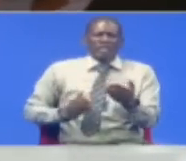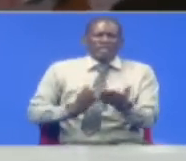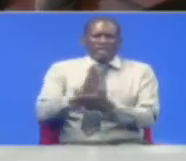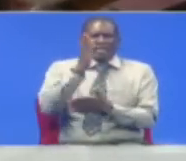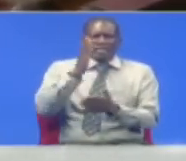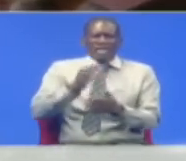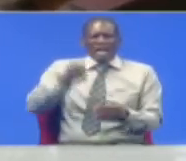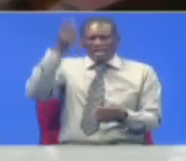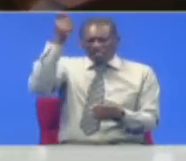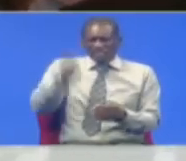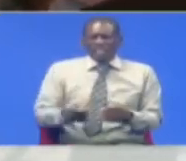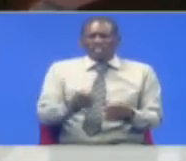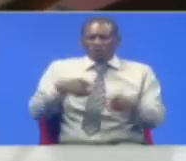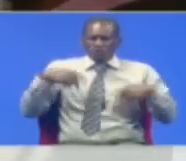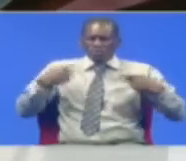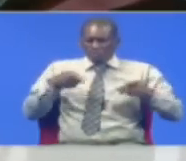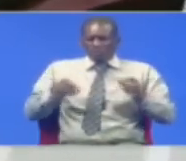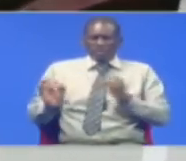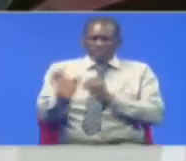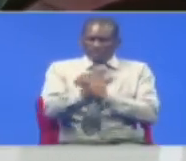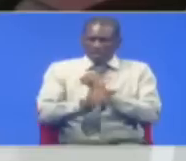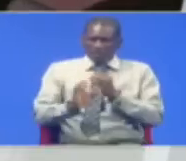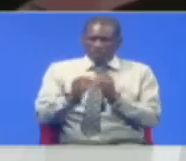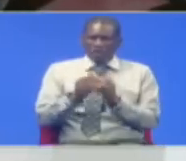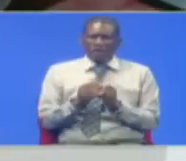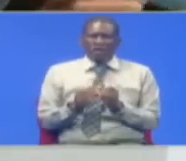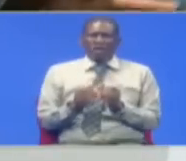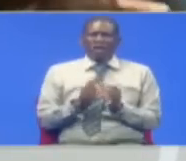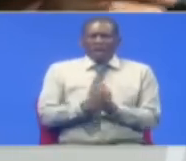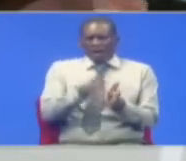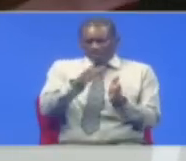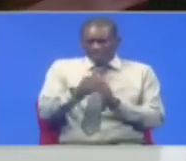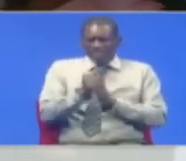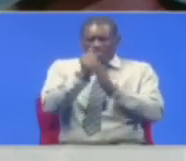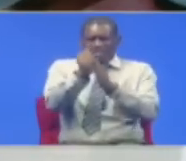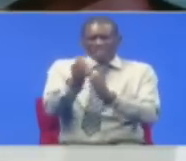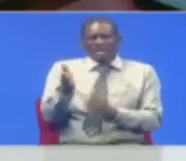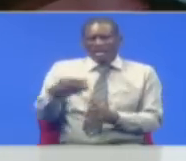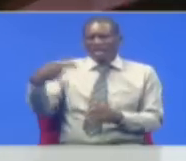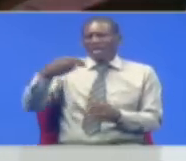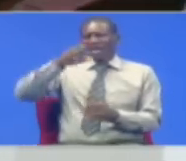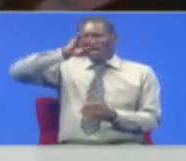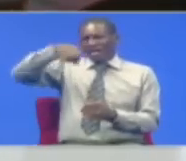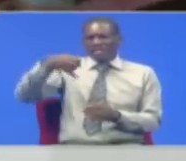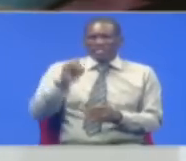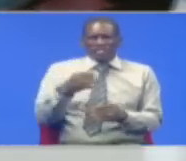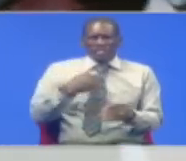za wananchi wa taifa hili letu la Kenya, kiongozi ambaye amefanya kazi